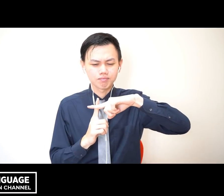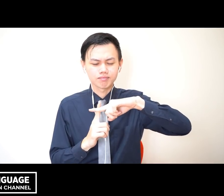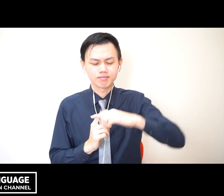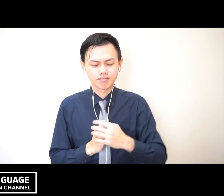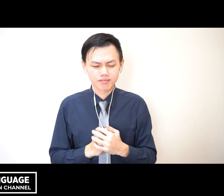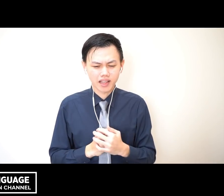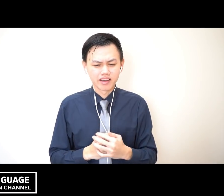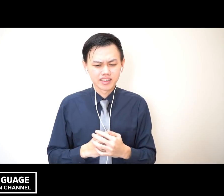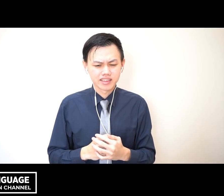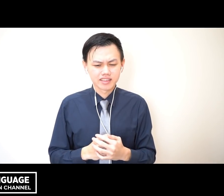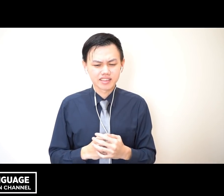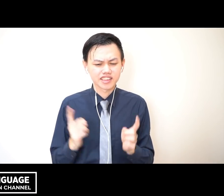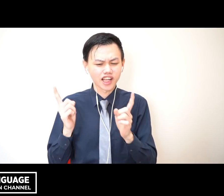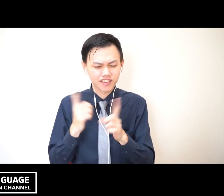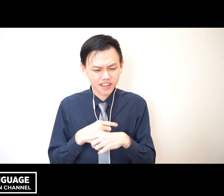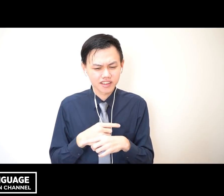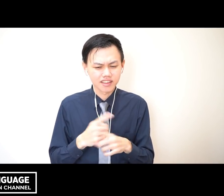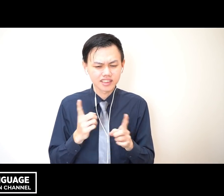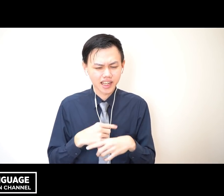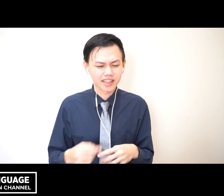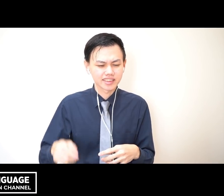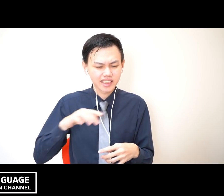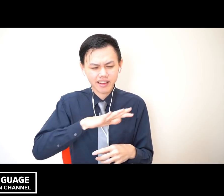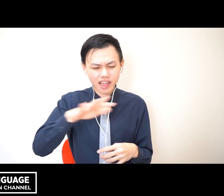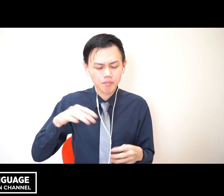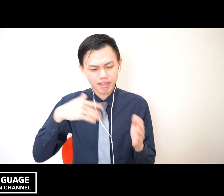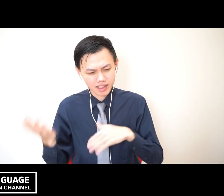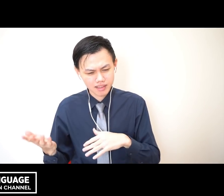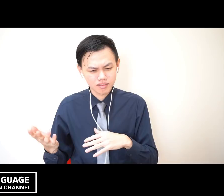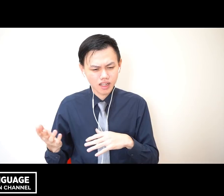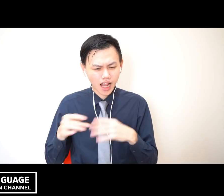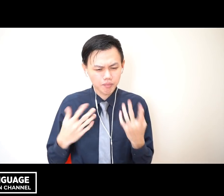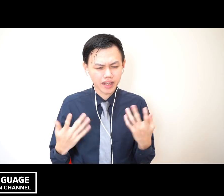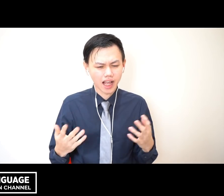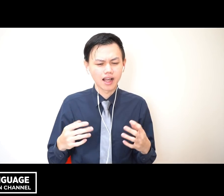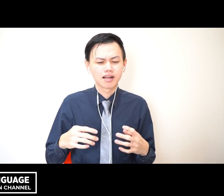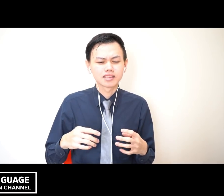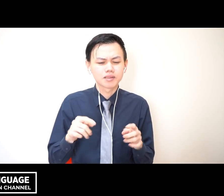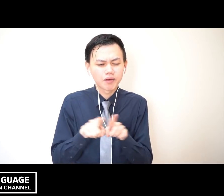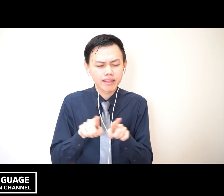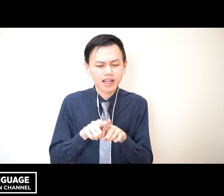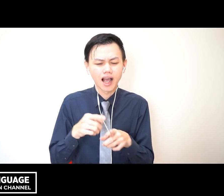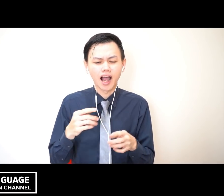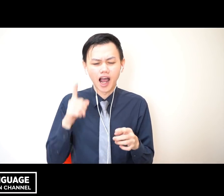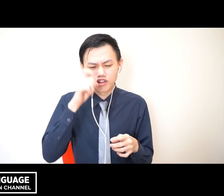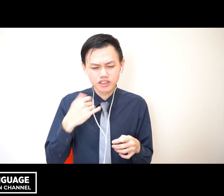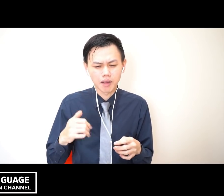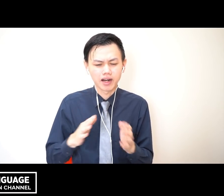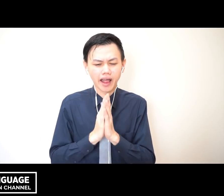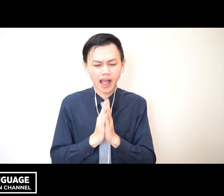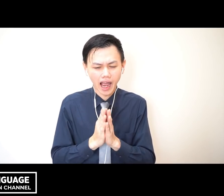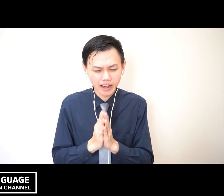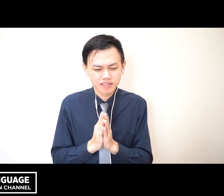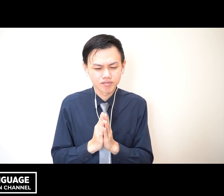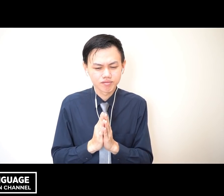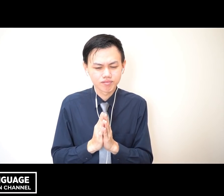bangkit. Artinya fondasi kehidupan saya adalah bahwa saya tidak melayani Tuhan yang mati, tetapi saya melayani Tuhan dan menyembah Tuhan